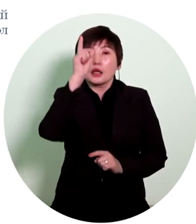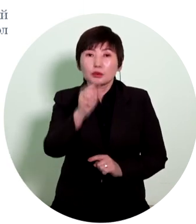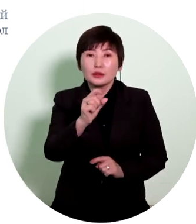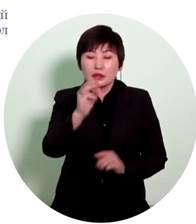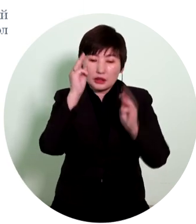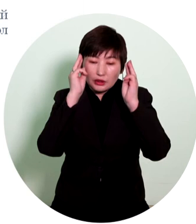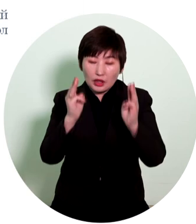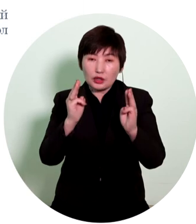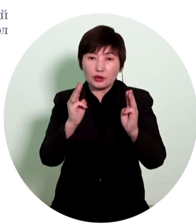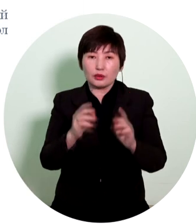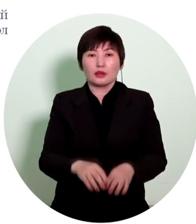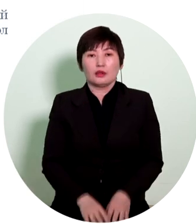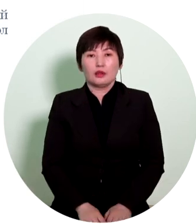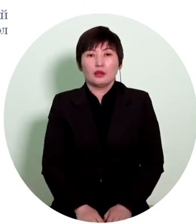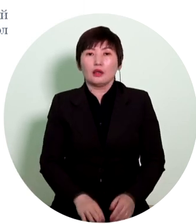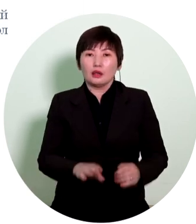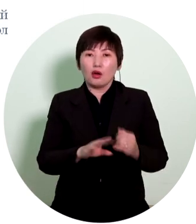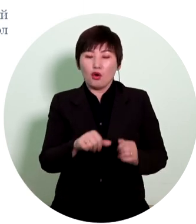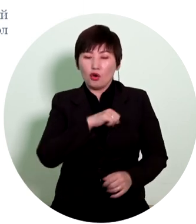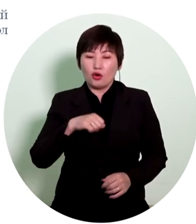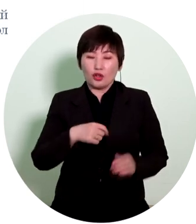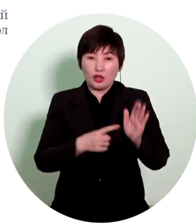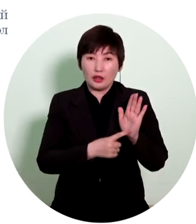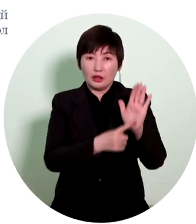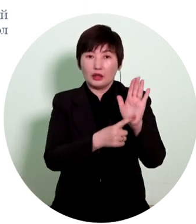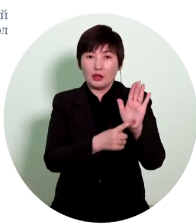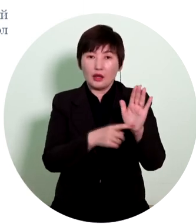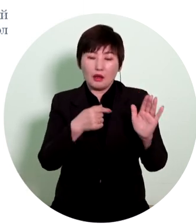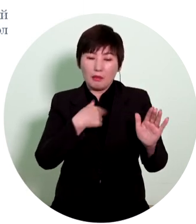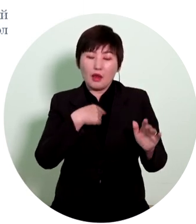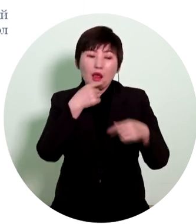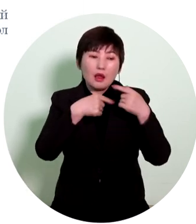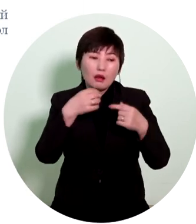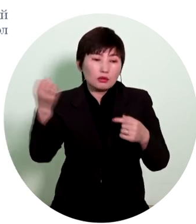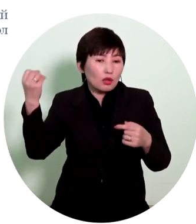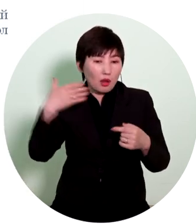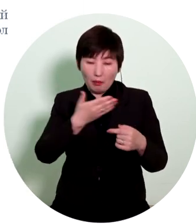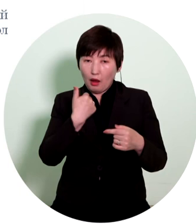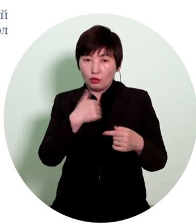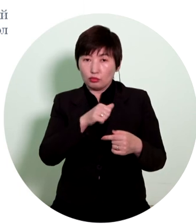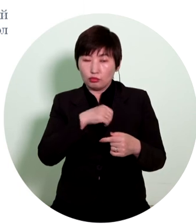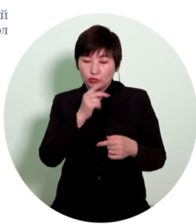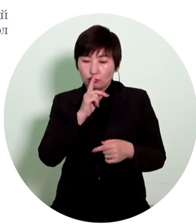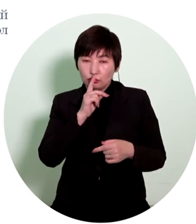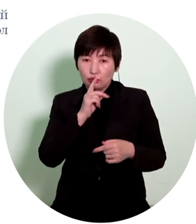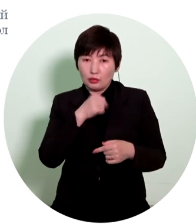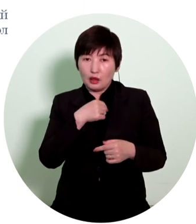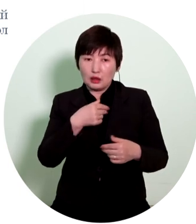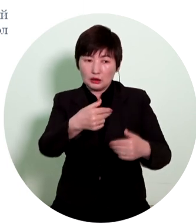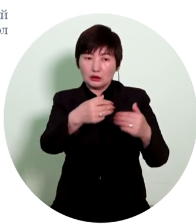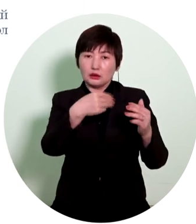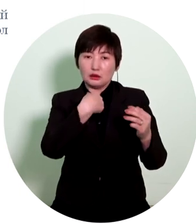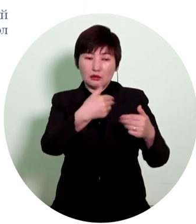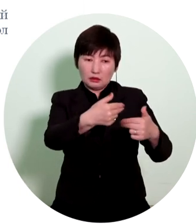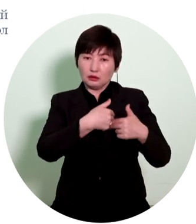бэ? Дараа нь намайг өөрийгөө илэрхийлэх гэхээр та нар миний яриаг сайн сонсохгүй. Надад өөрсдийнхөө үзэл бодлыг шууд тулгаад байх